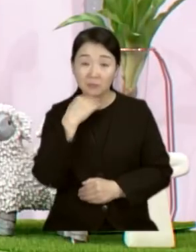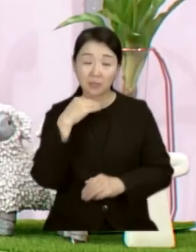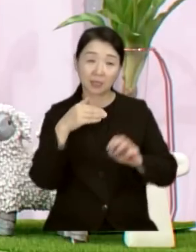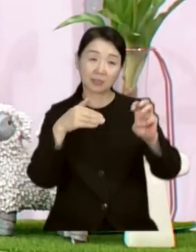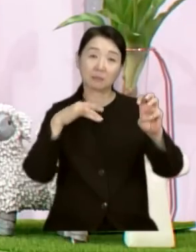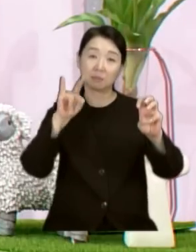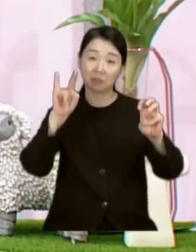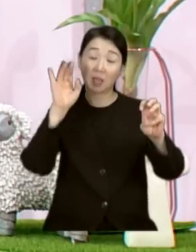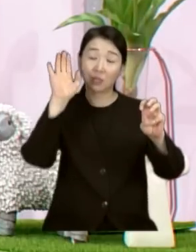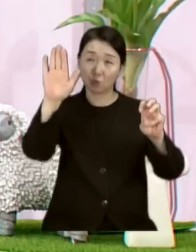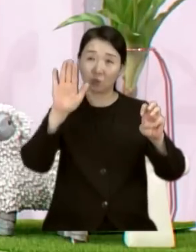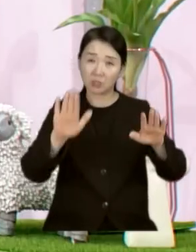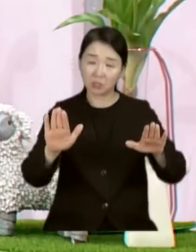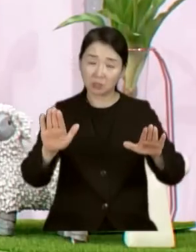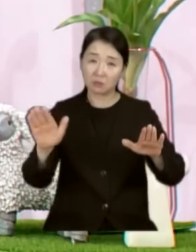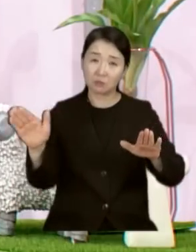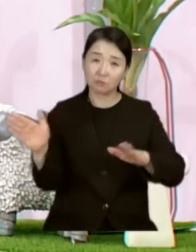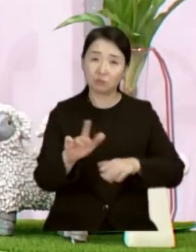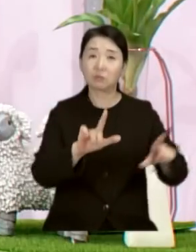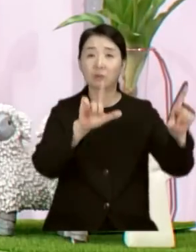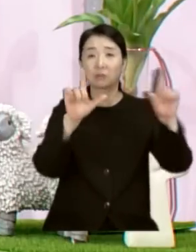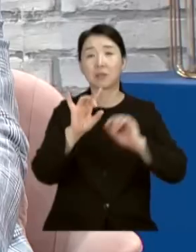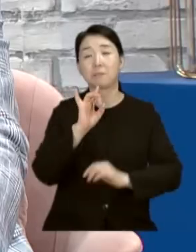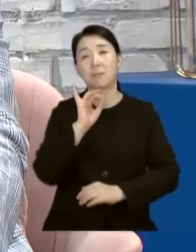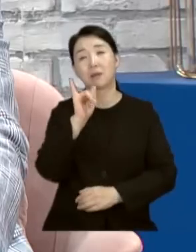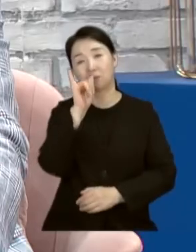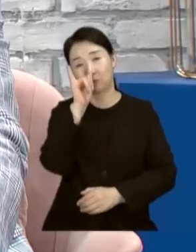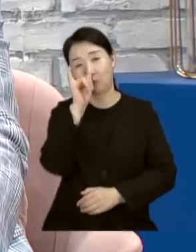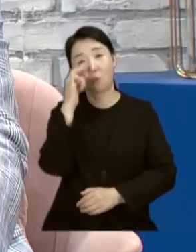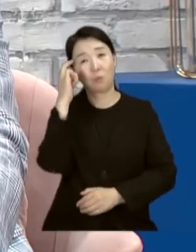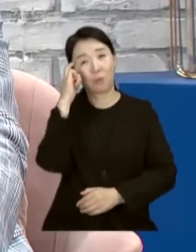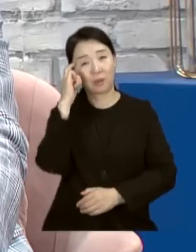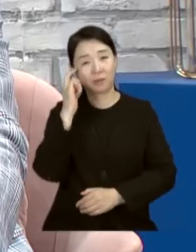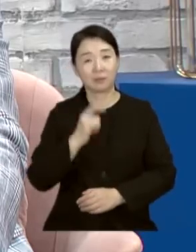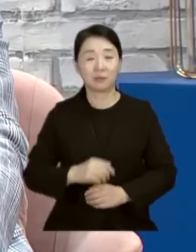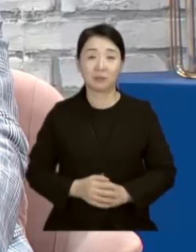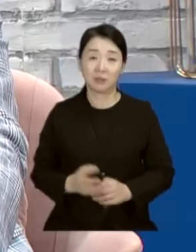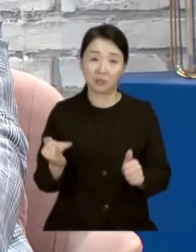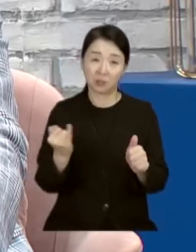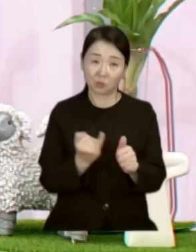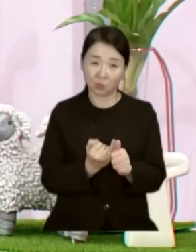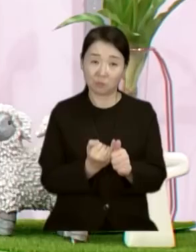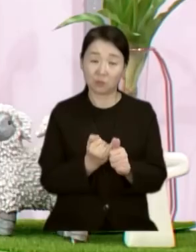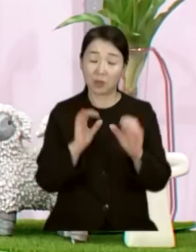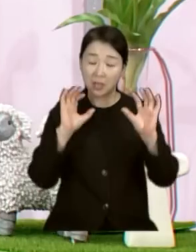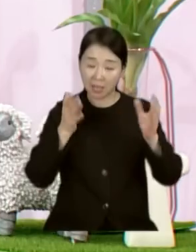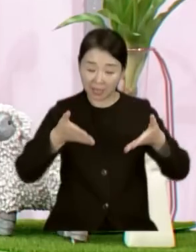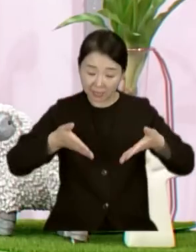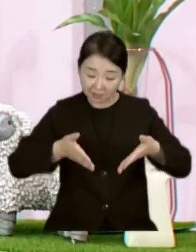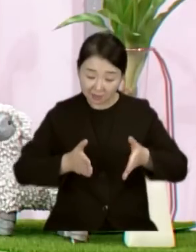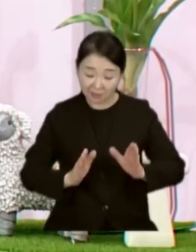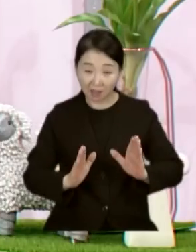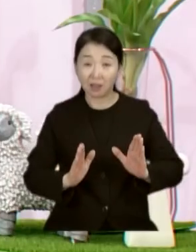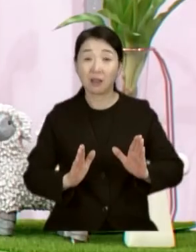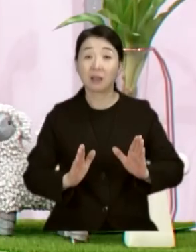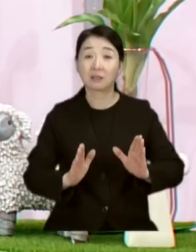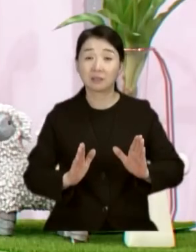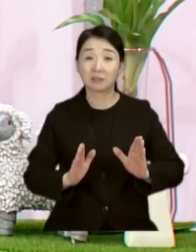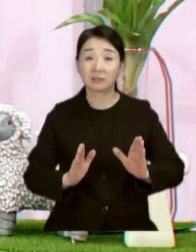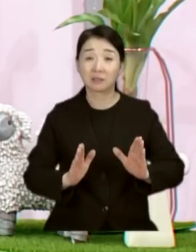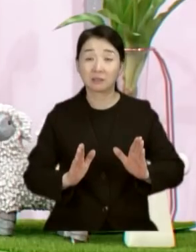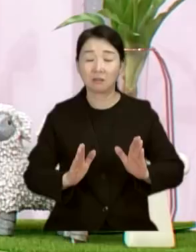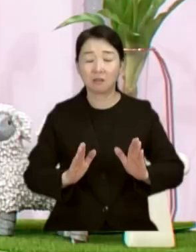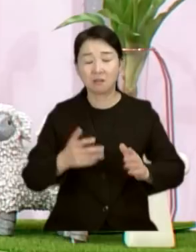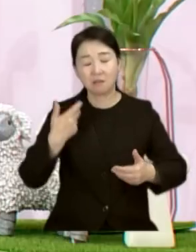30대 이후부터의 지금까지 3밖에 기억이 없어요. 왜냐면 결혼을 하고 아이를 낳고 이렇게 막